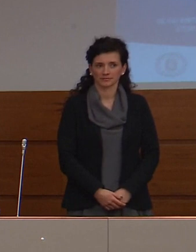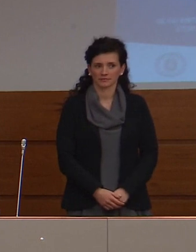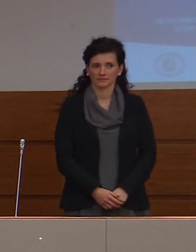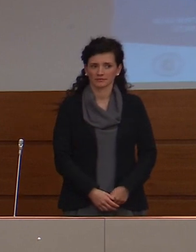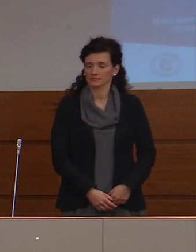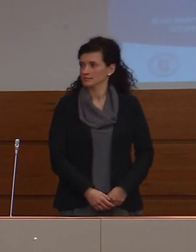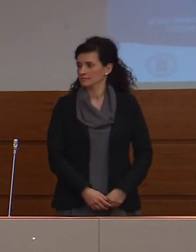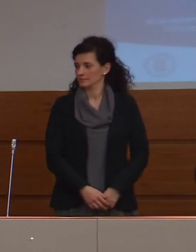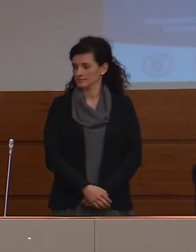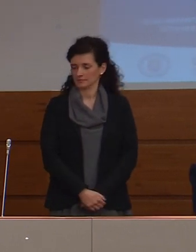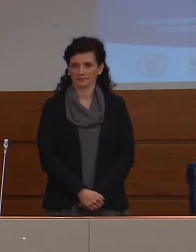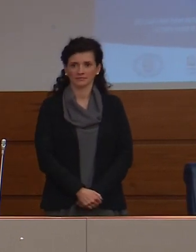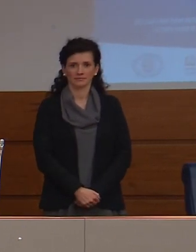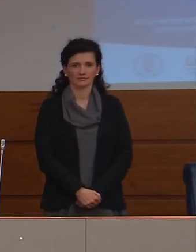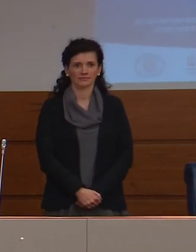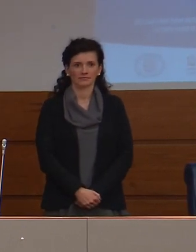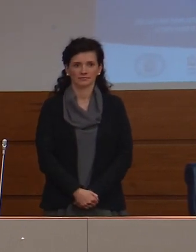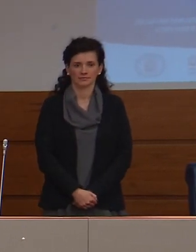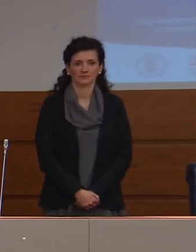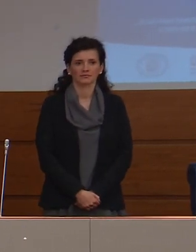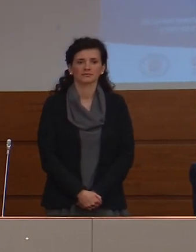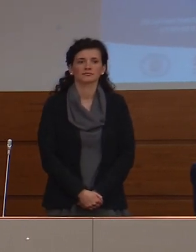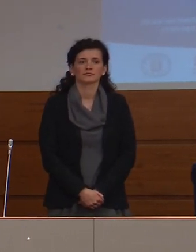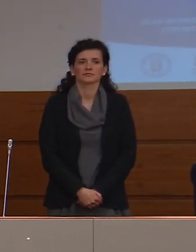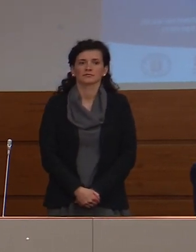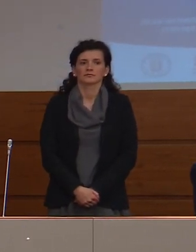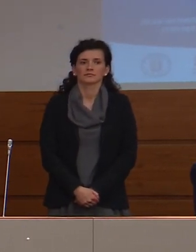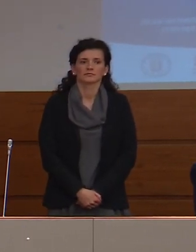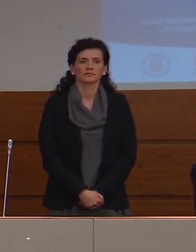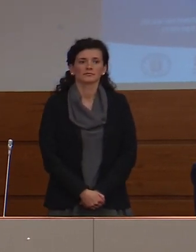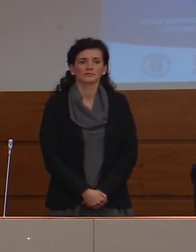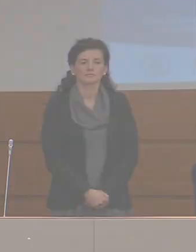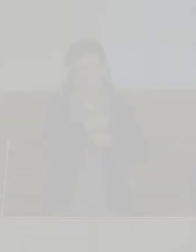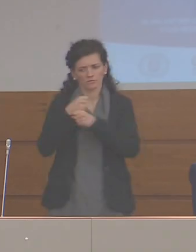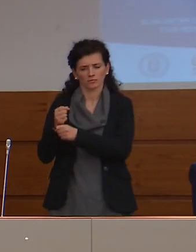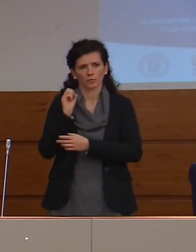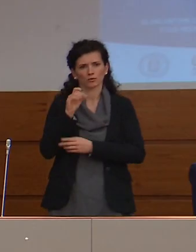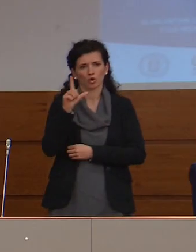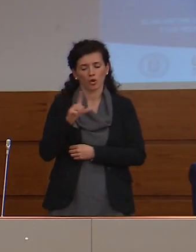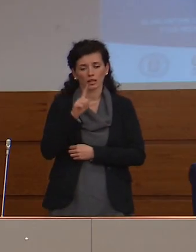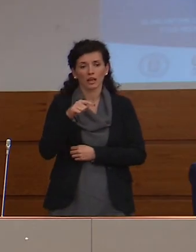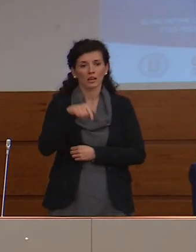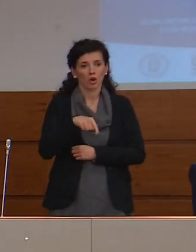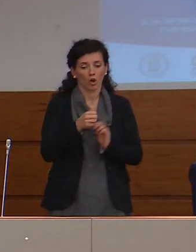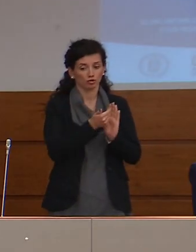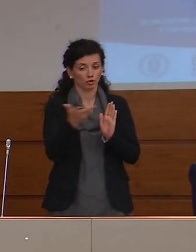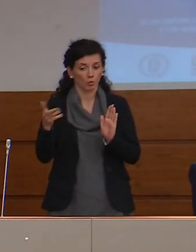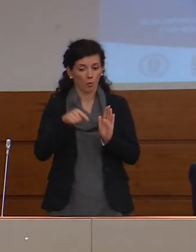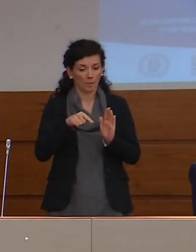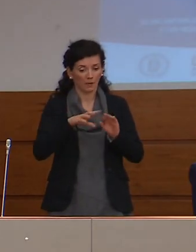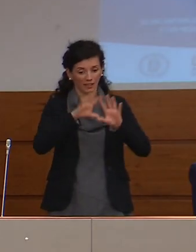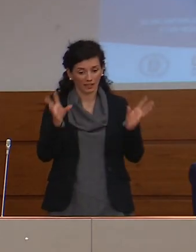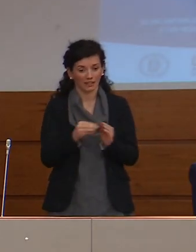5.476, rispetto a sabato si contano 651 decessi contro i 793. I numeri di oggi sono dei